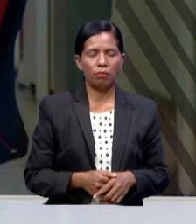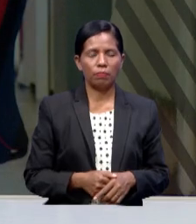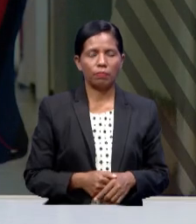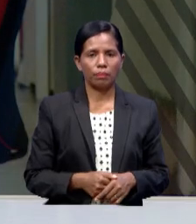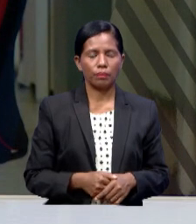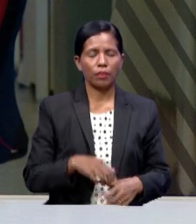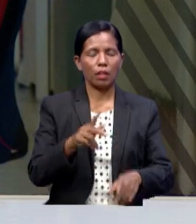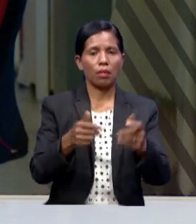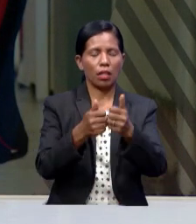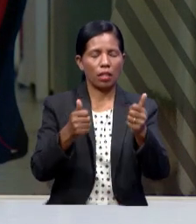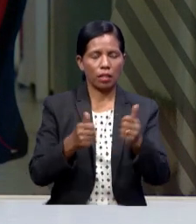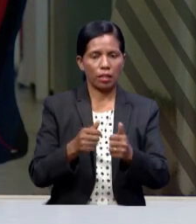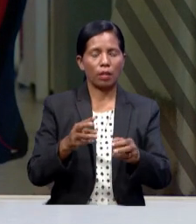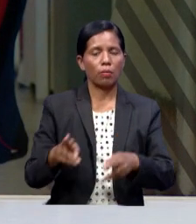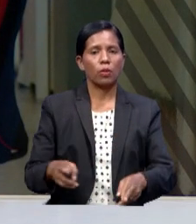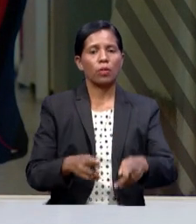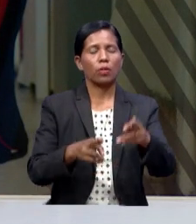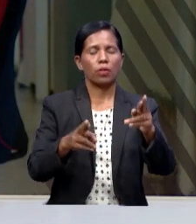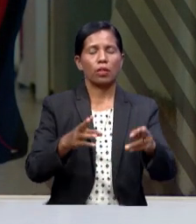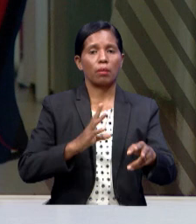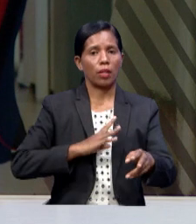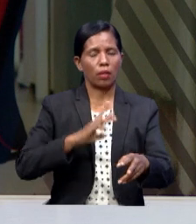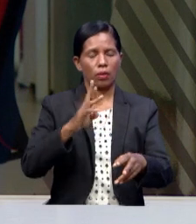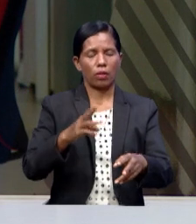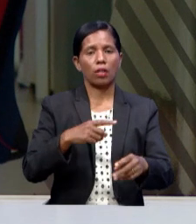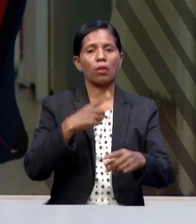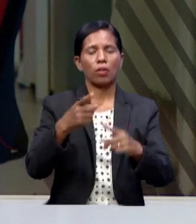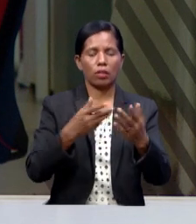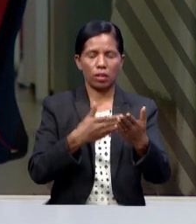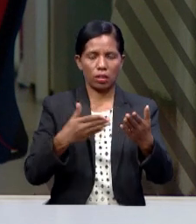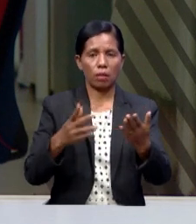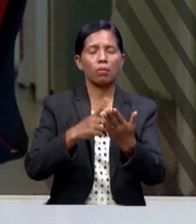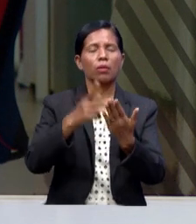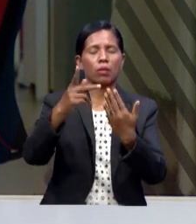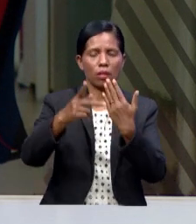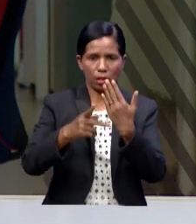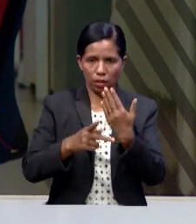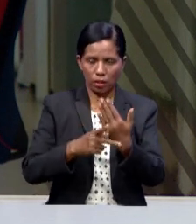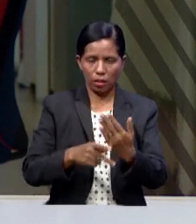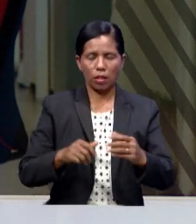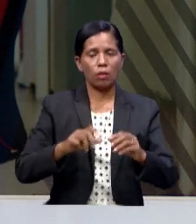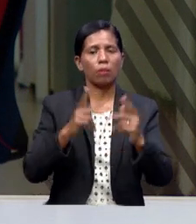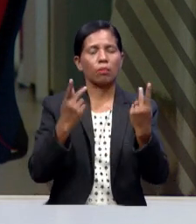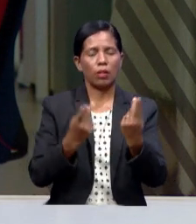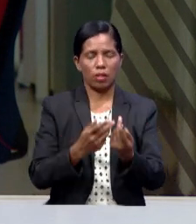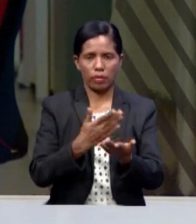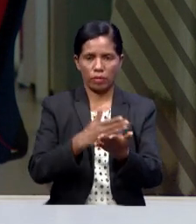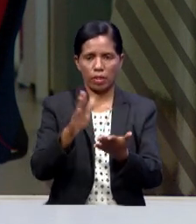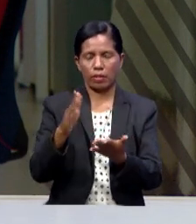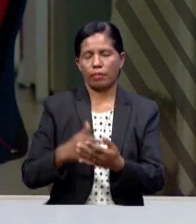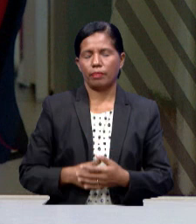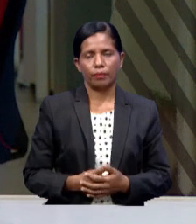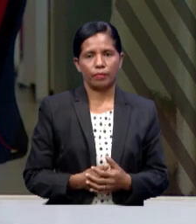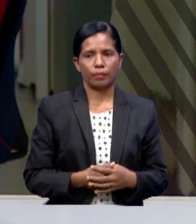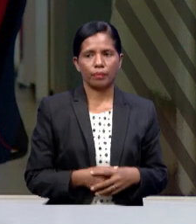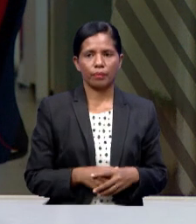Comunidade Aldeia Motaulun Sucubecora lamenta roça sanro se programa cesta básica, nebe companhia distribui.